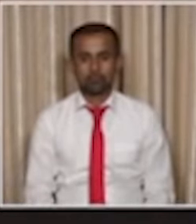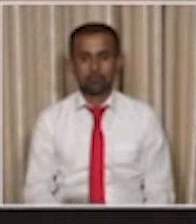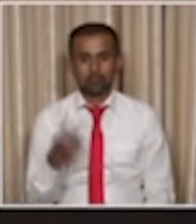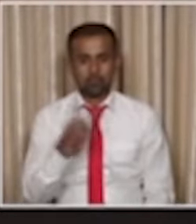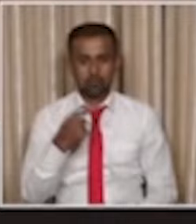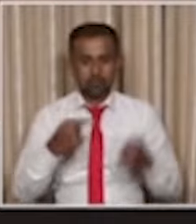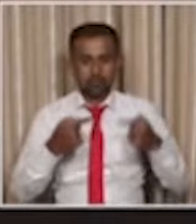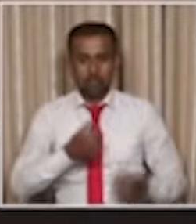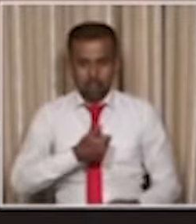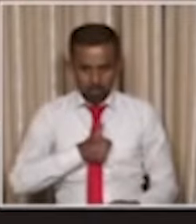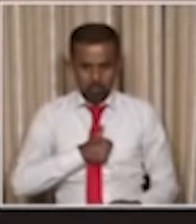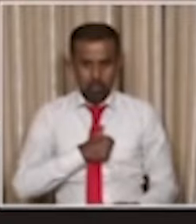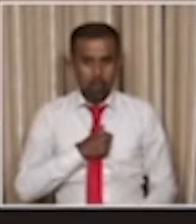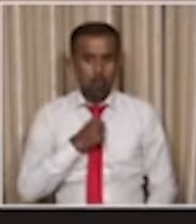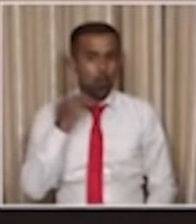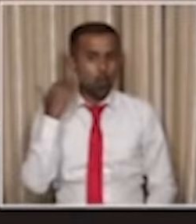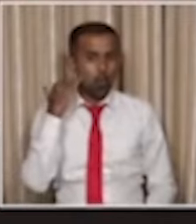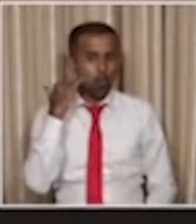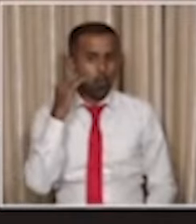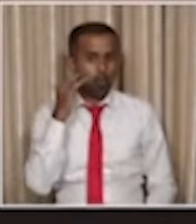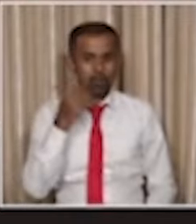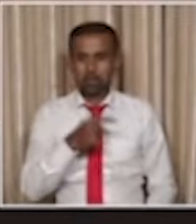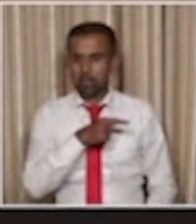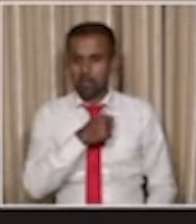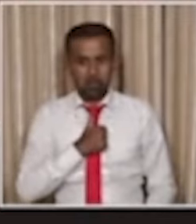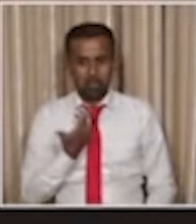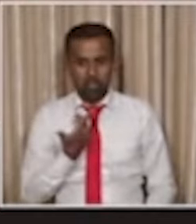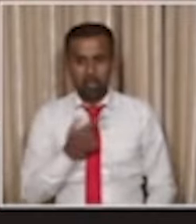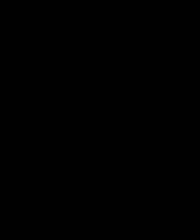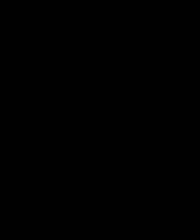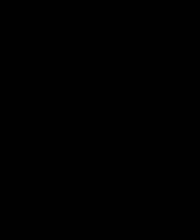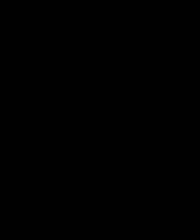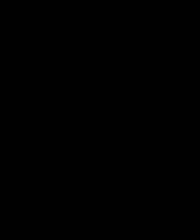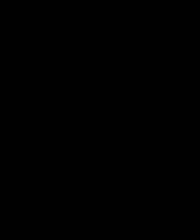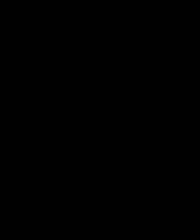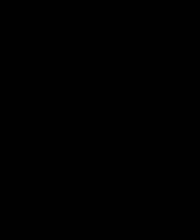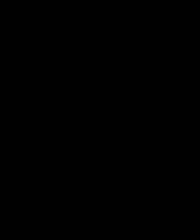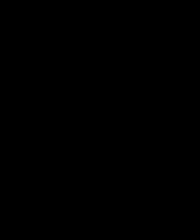දෙවෙනි වර කියවුණ පක්ෂව කොළ පාටත් විරුද්ධව රතු පාටත්.